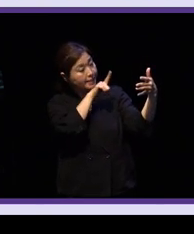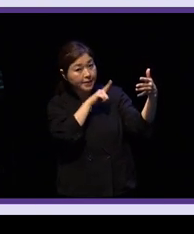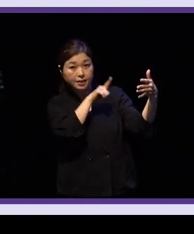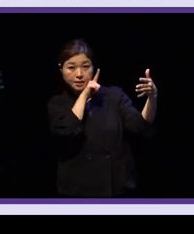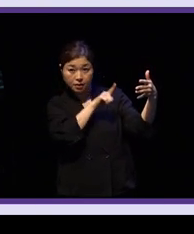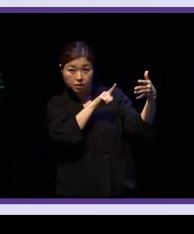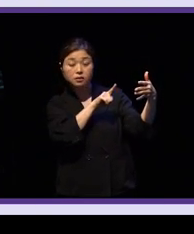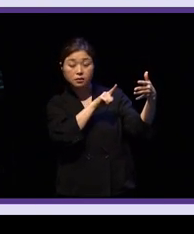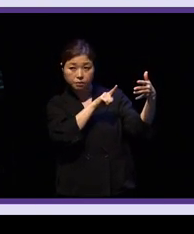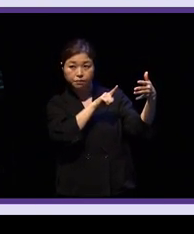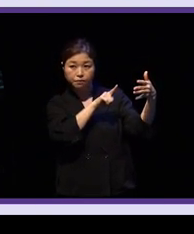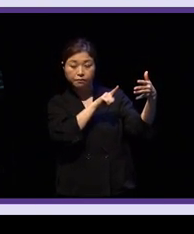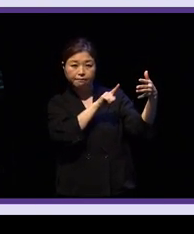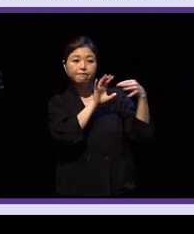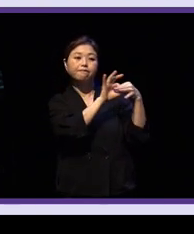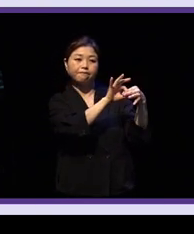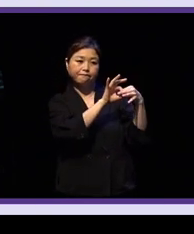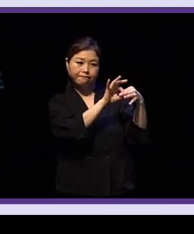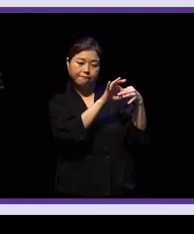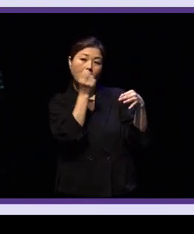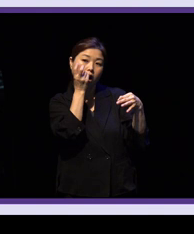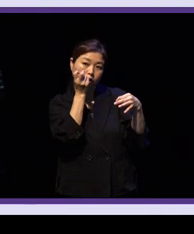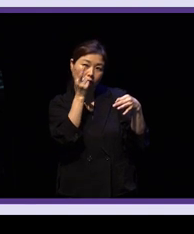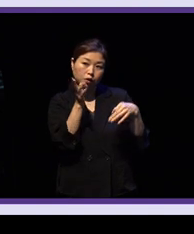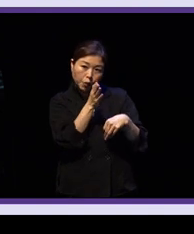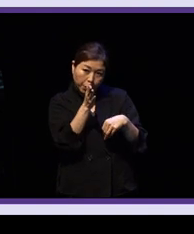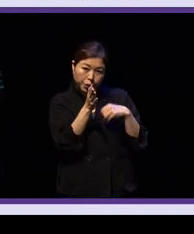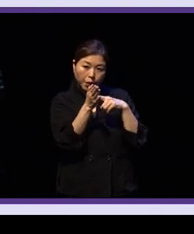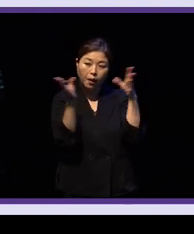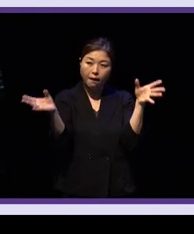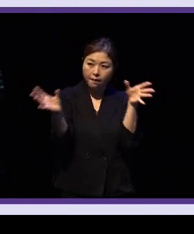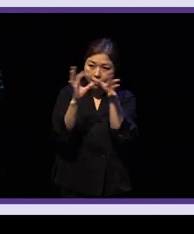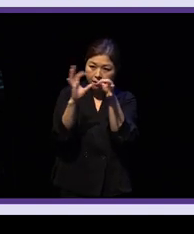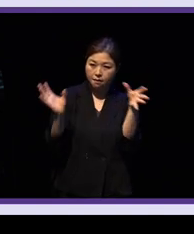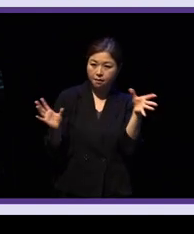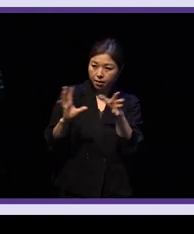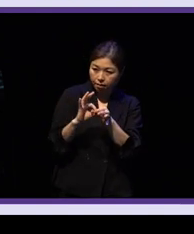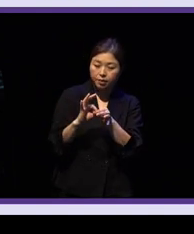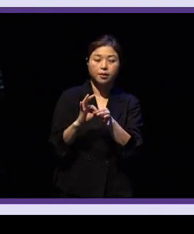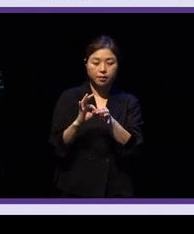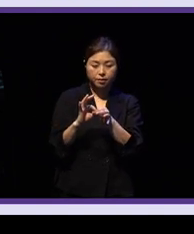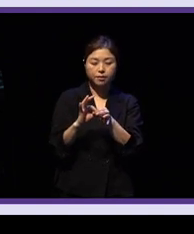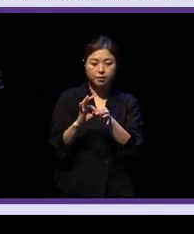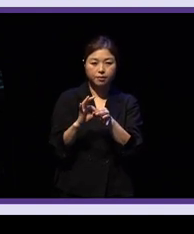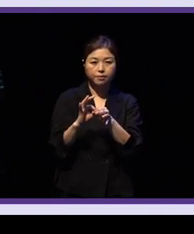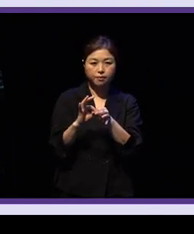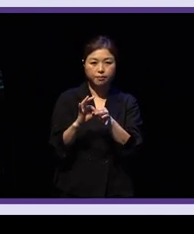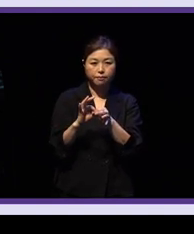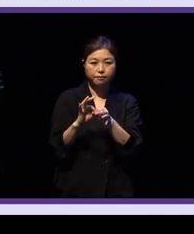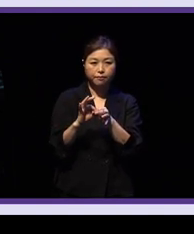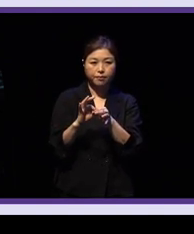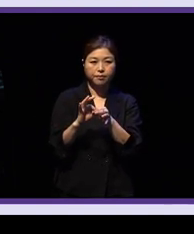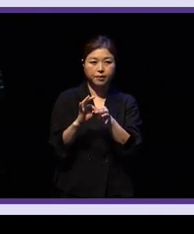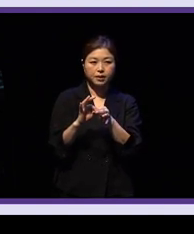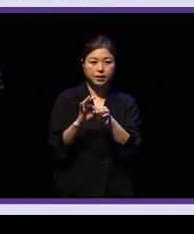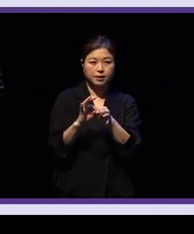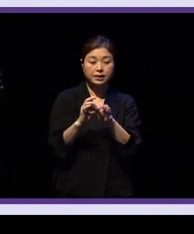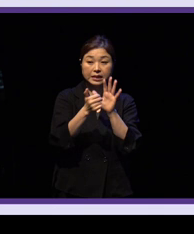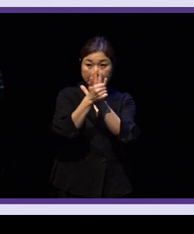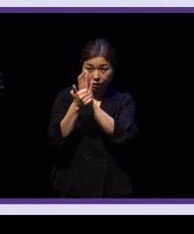저희가 외숙여행을 한 두 달여에 걸쳐 가지고 매칭을 시켜 드리는 연결 드리는 그런 좀 매칭형 구조로 지금